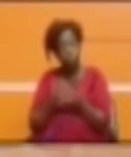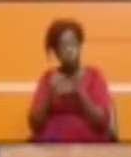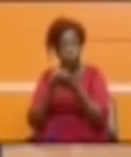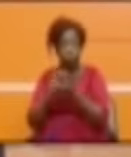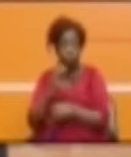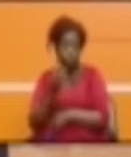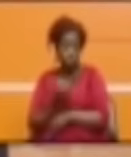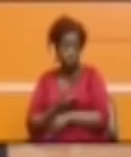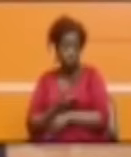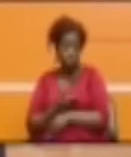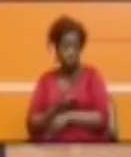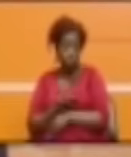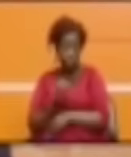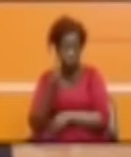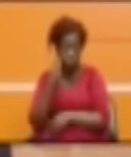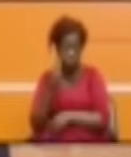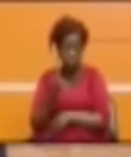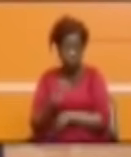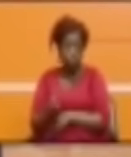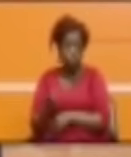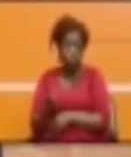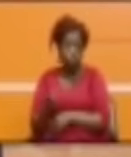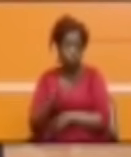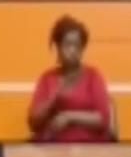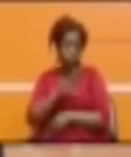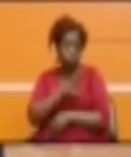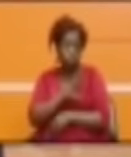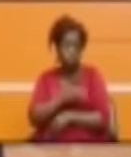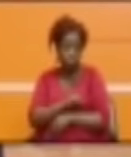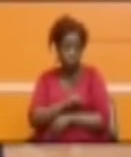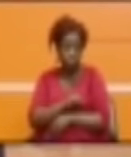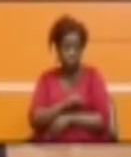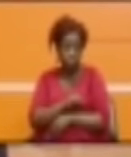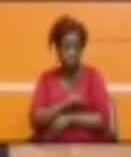batuyambe okulaba nga batugumiikirizaamu